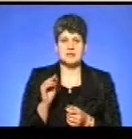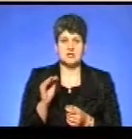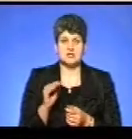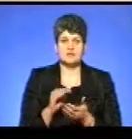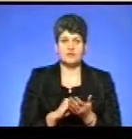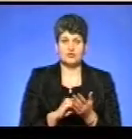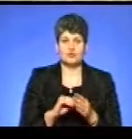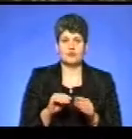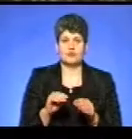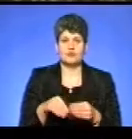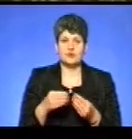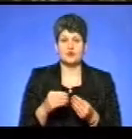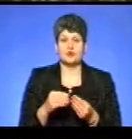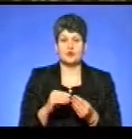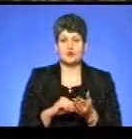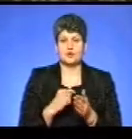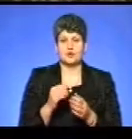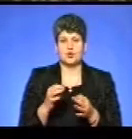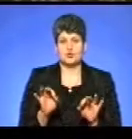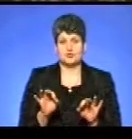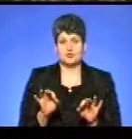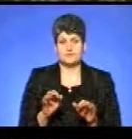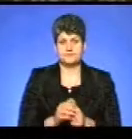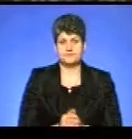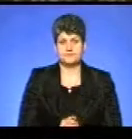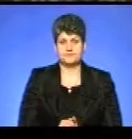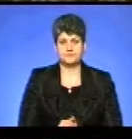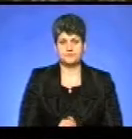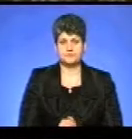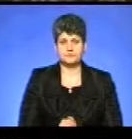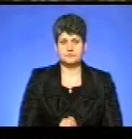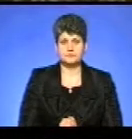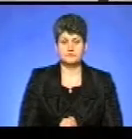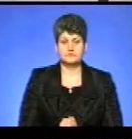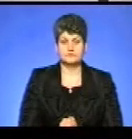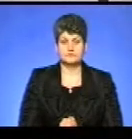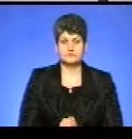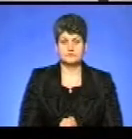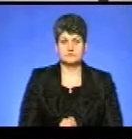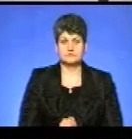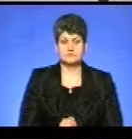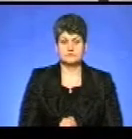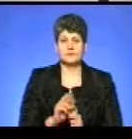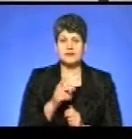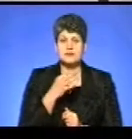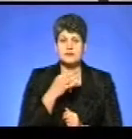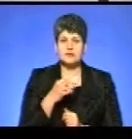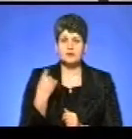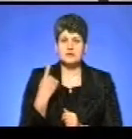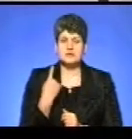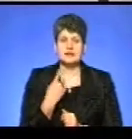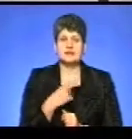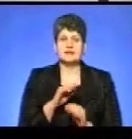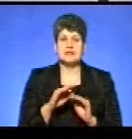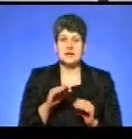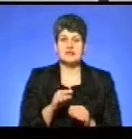видачею довідки допуску. Марта Журавель, Андрій Прокопів, новини. Як повідомила обласний дитячий